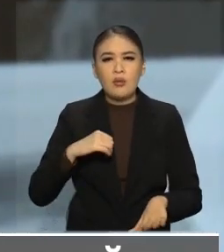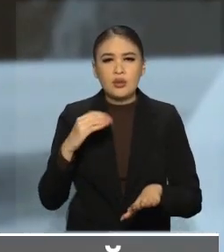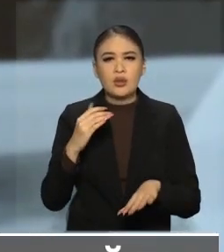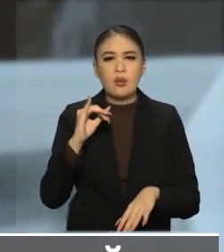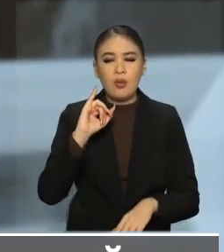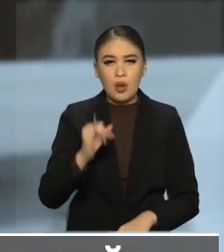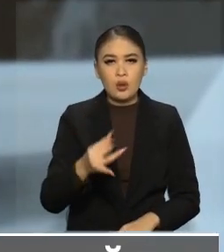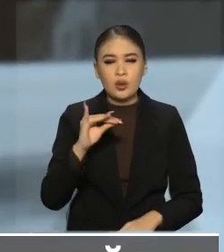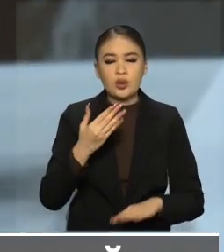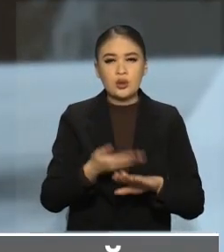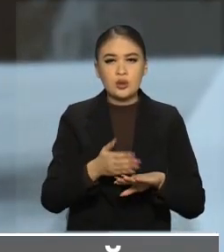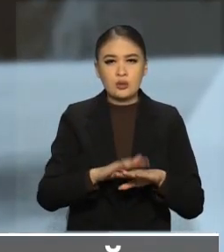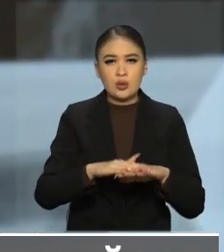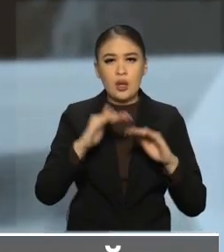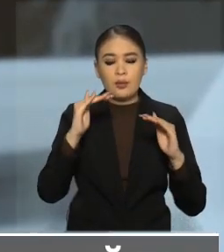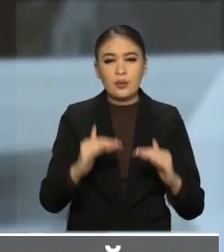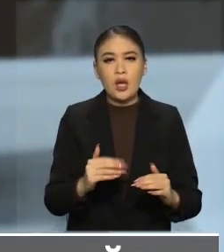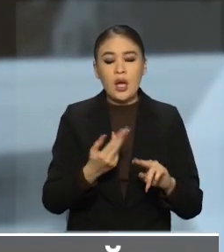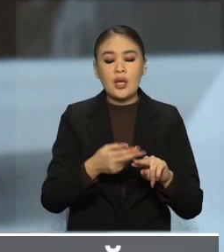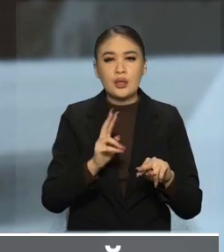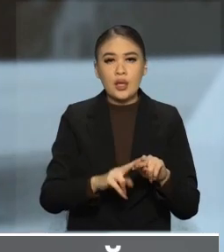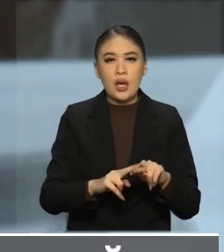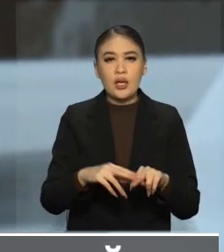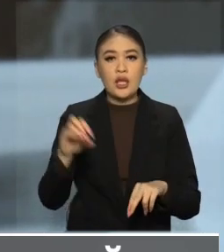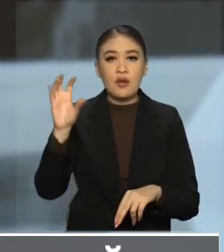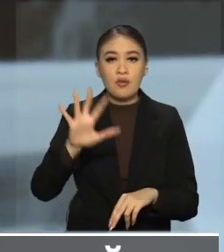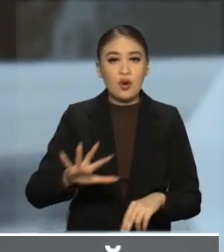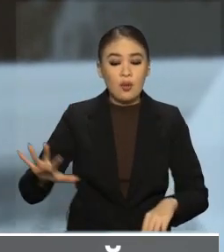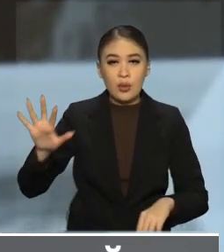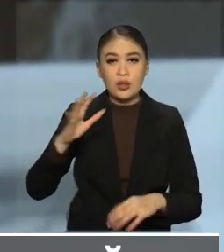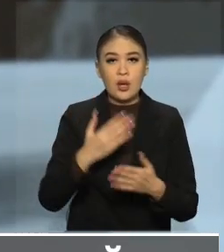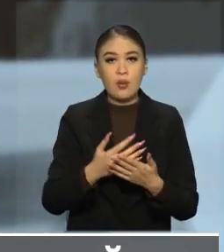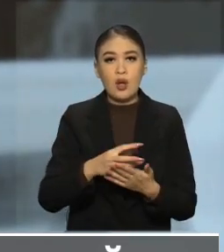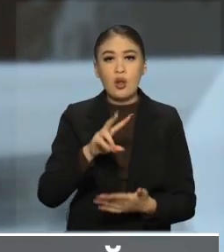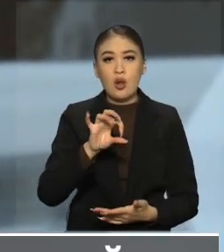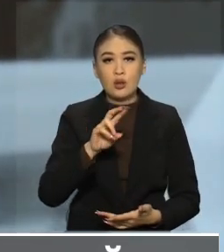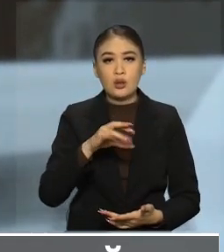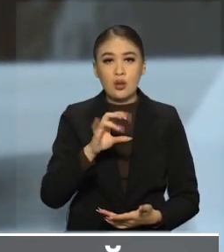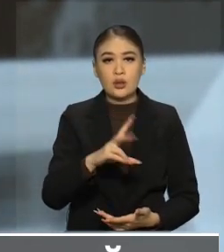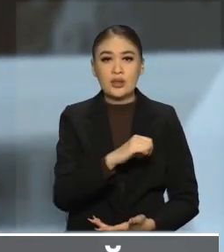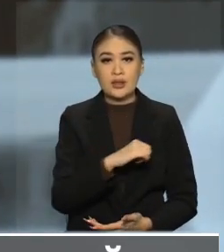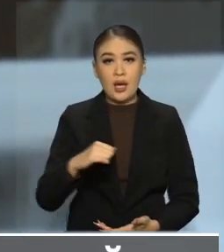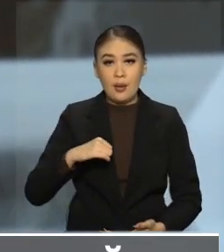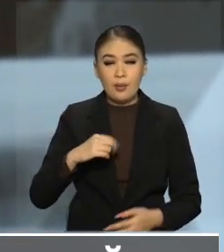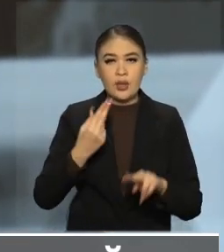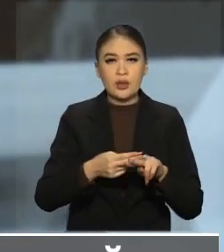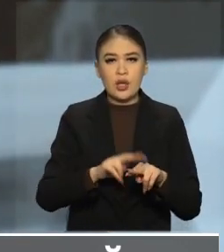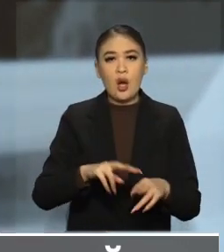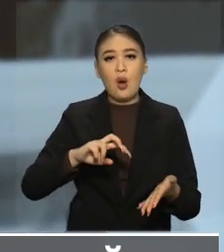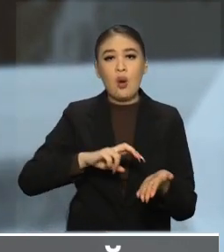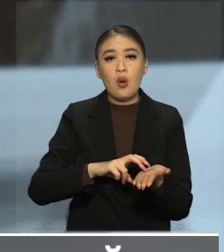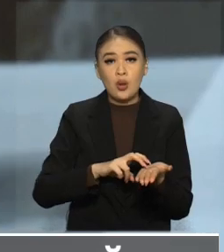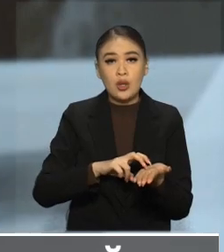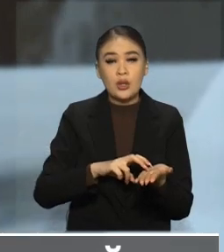бізде. Еуропада ол енді өзі Лондонда отырғаннан кейін әрине қорқады.